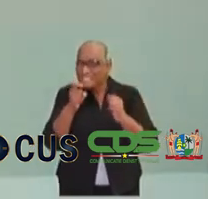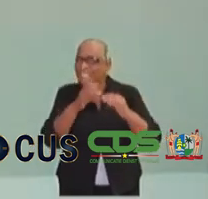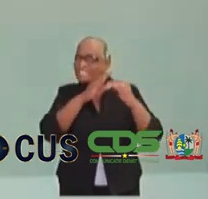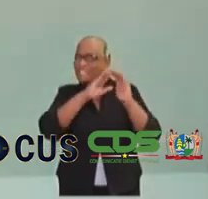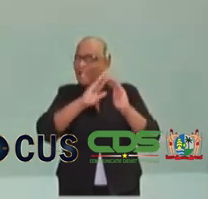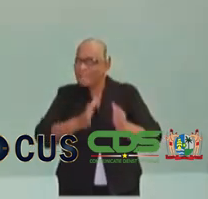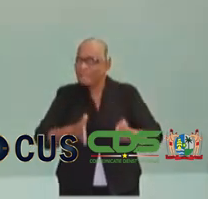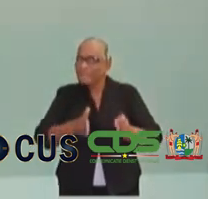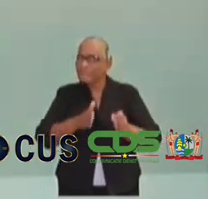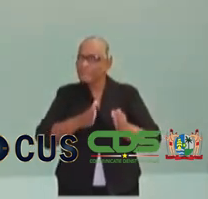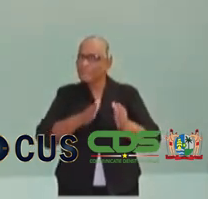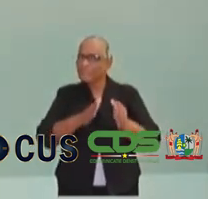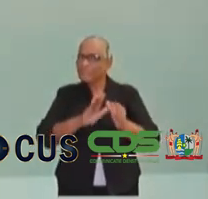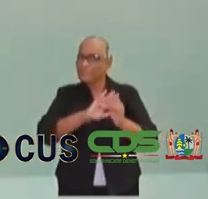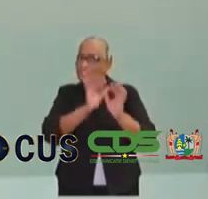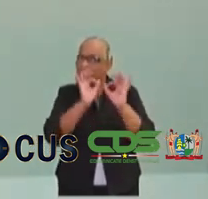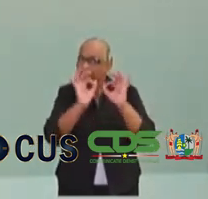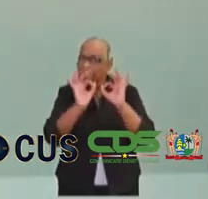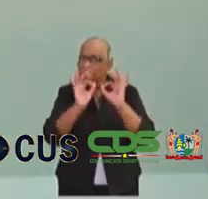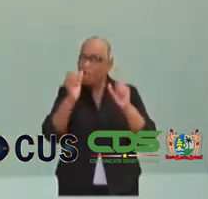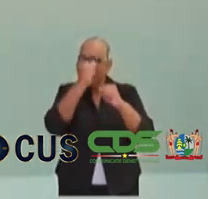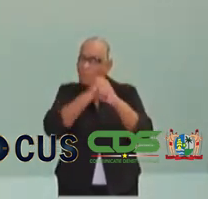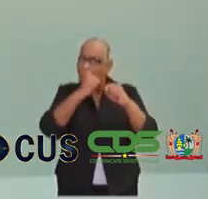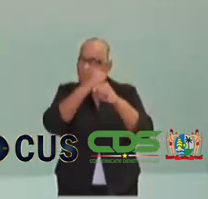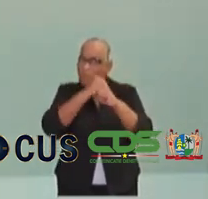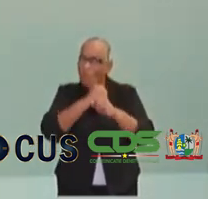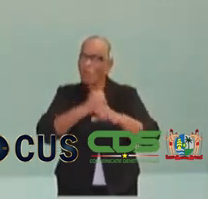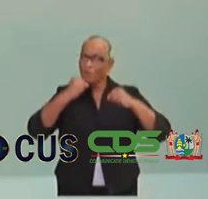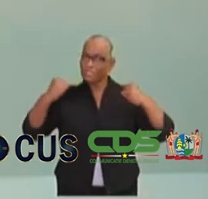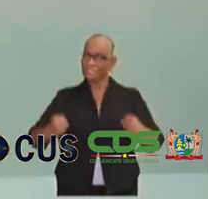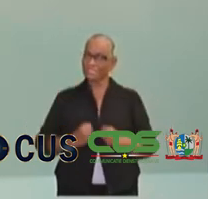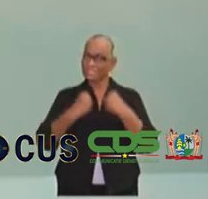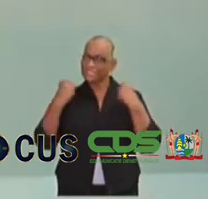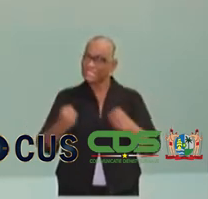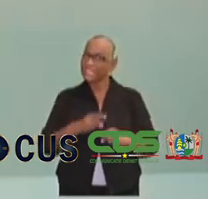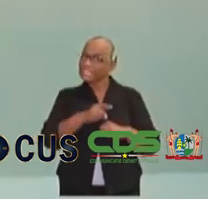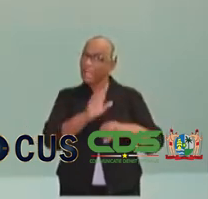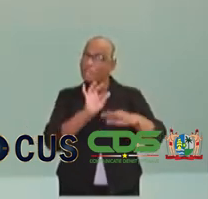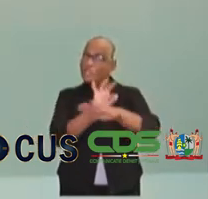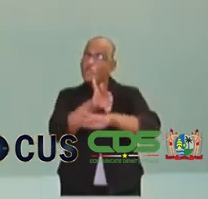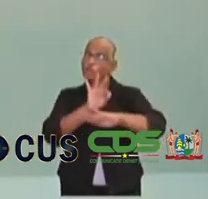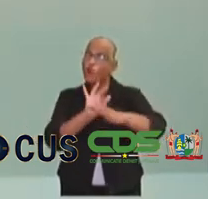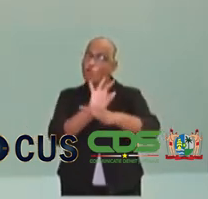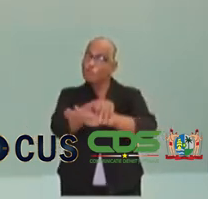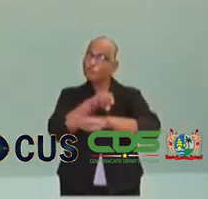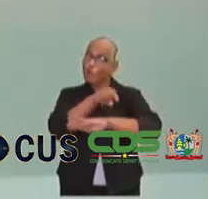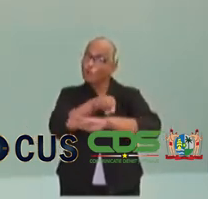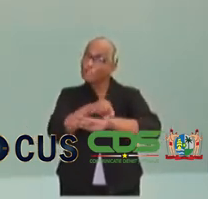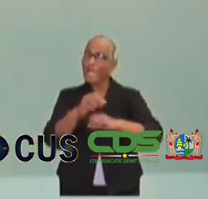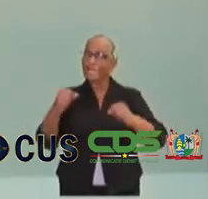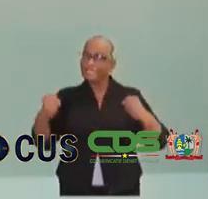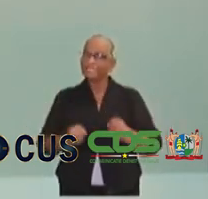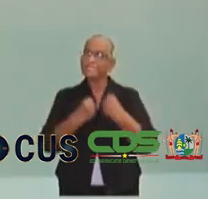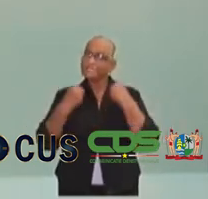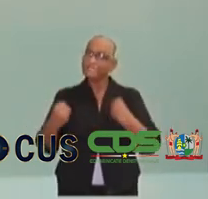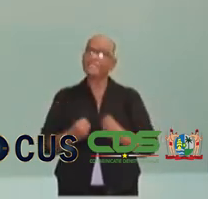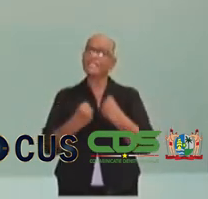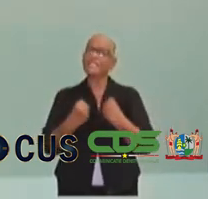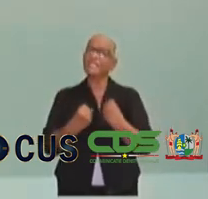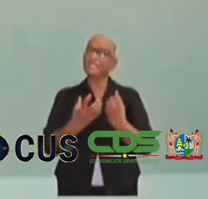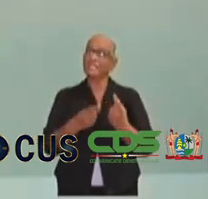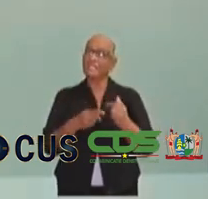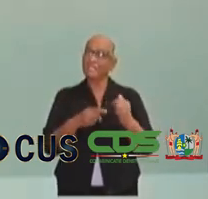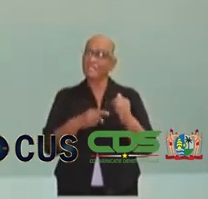is speciaal gebouwd voor het trainen van de leerkrachten. We hebben duizenden leerkrachten en we moeten leven